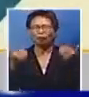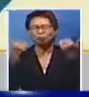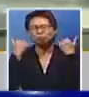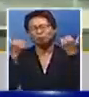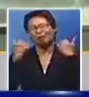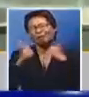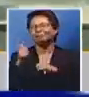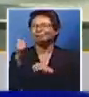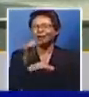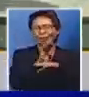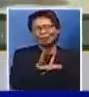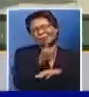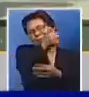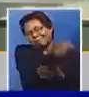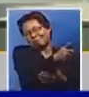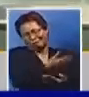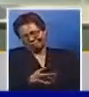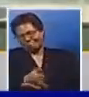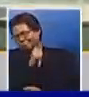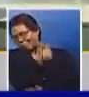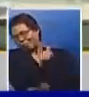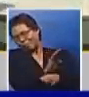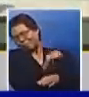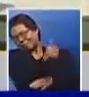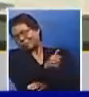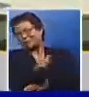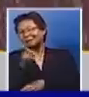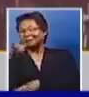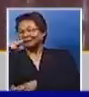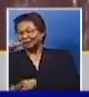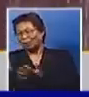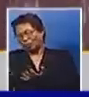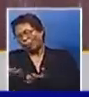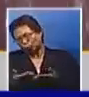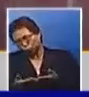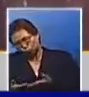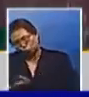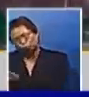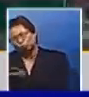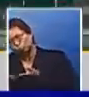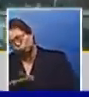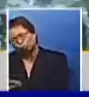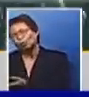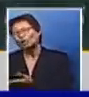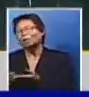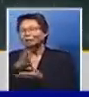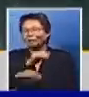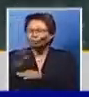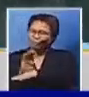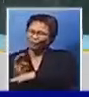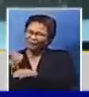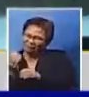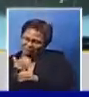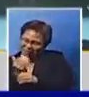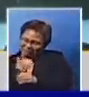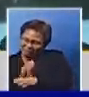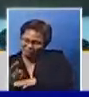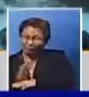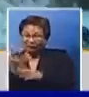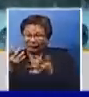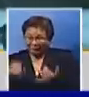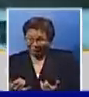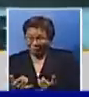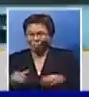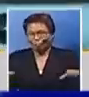dan menyerahkan perniagaan kepada anak-anak, Idris masih mahu meneruskan minat sambil berniaga kecil-kecilan. Beliau